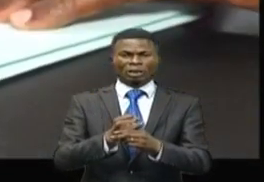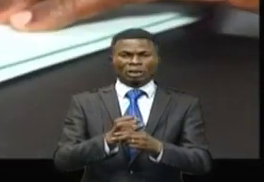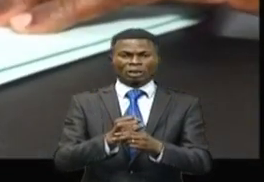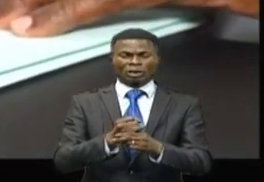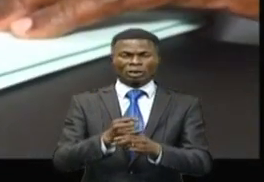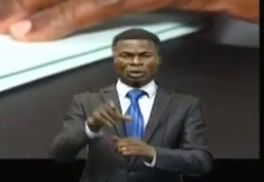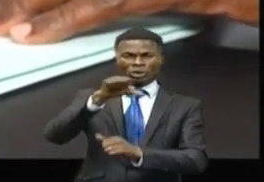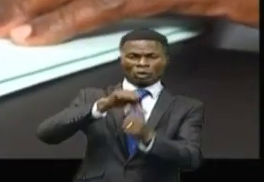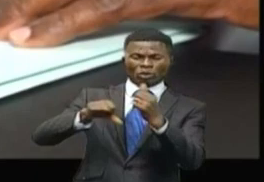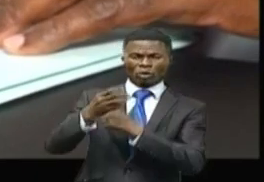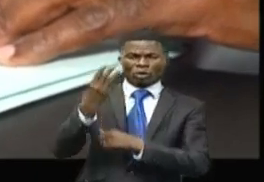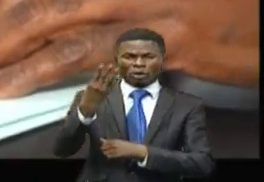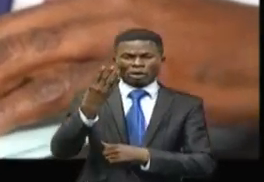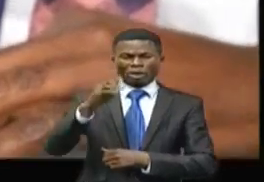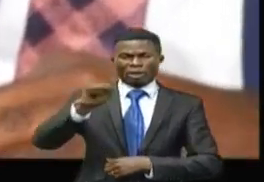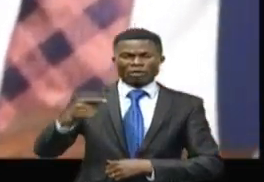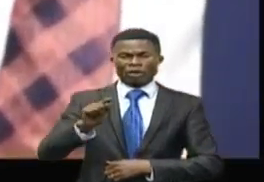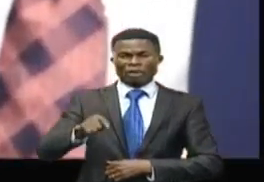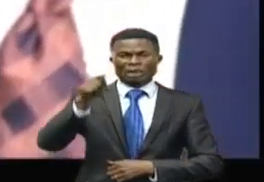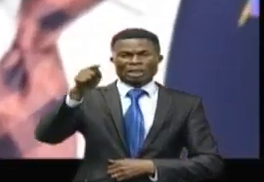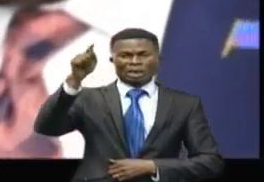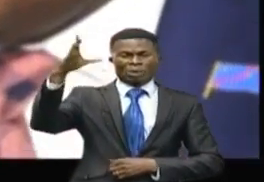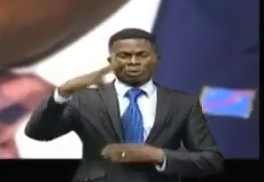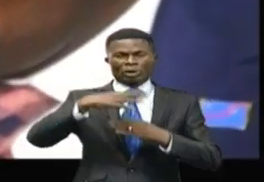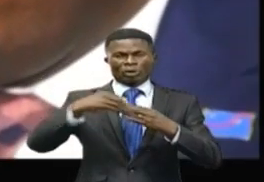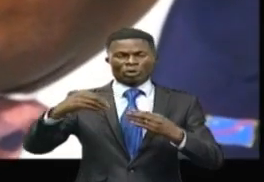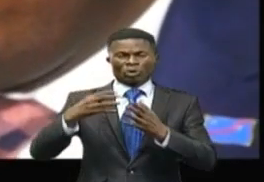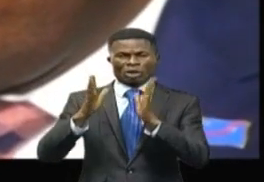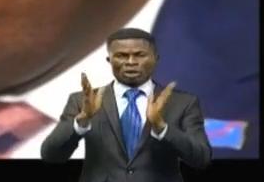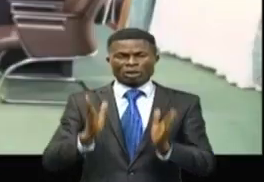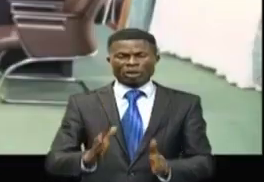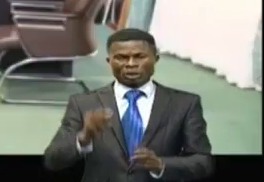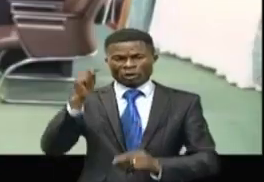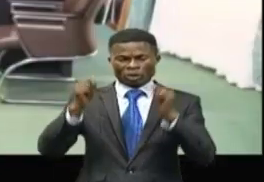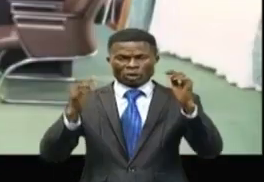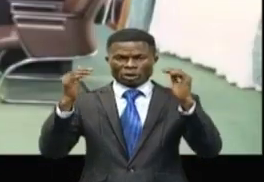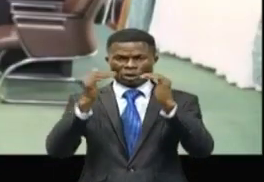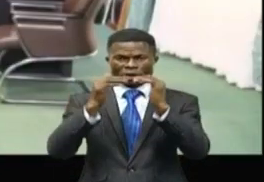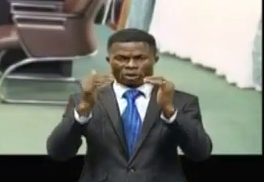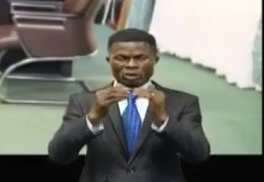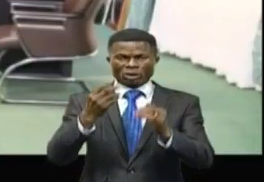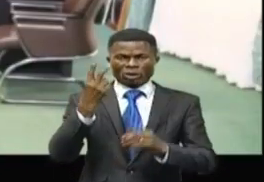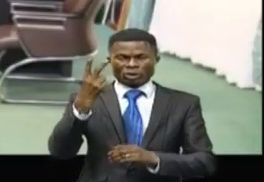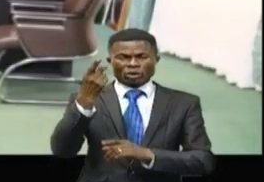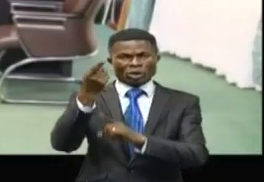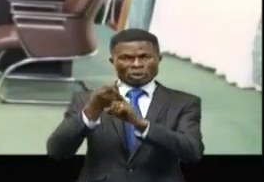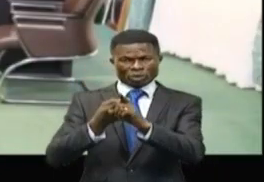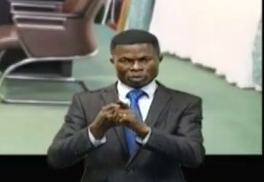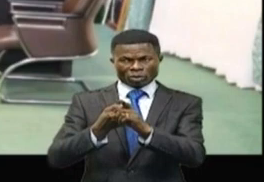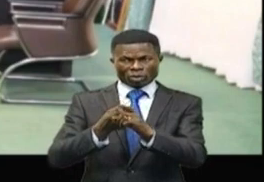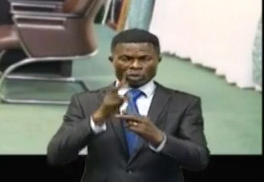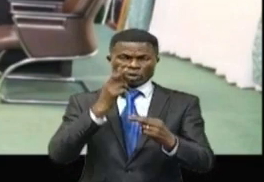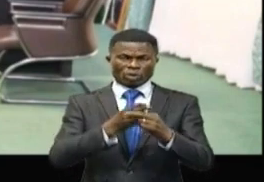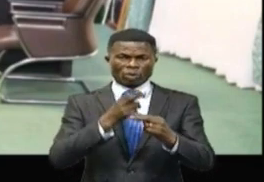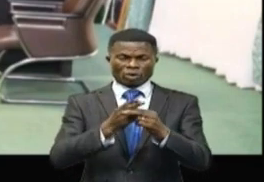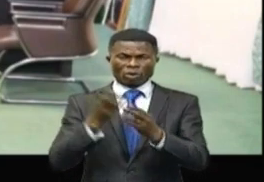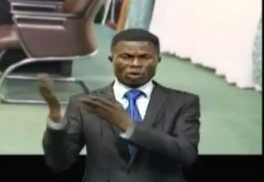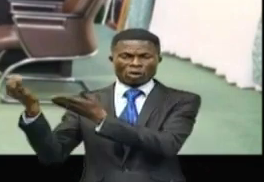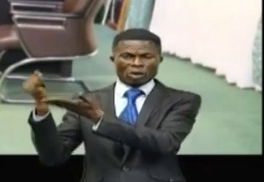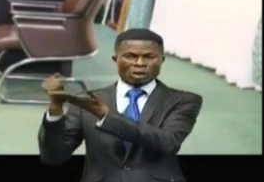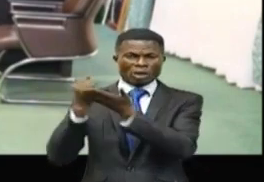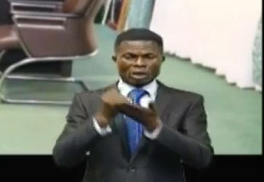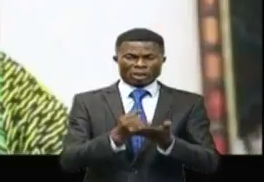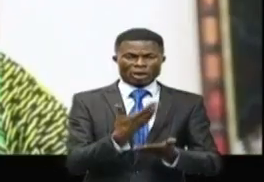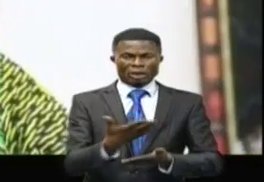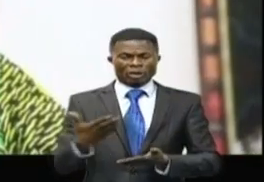autour de 4,2 milliards de dollars américains certains niveaux correspondent à plus de deux mois en terme de couverture d'importations de biens